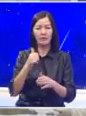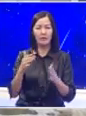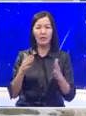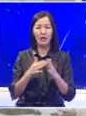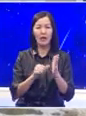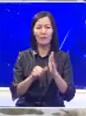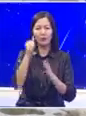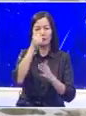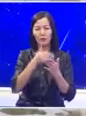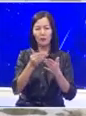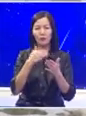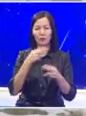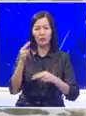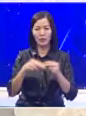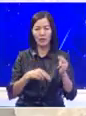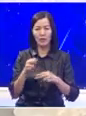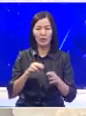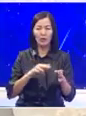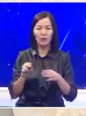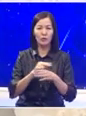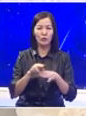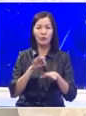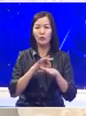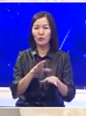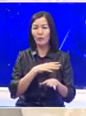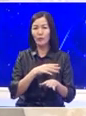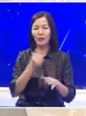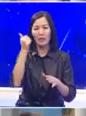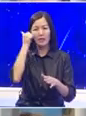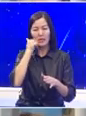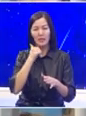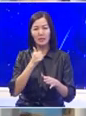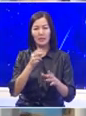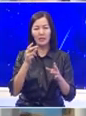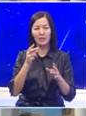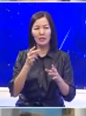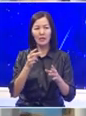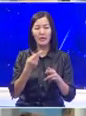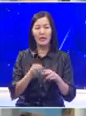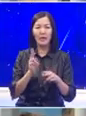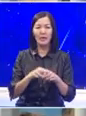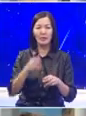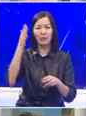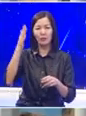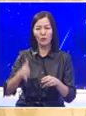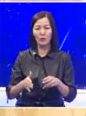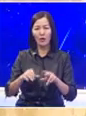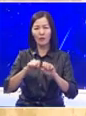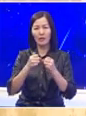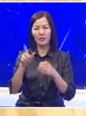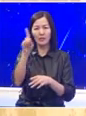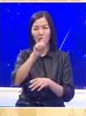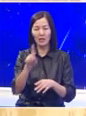бұрын салынып, бірде бір жөндеу жүргізілмеген. Бүгінде апатты күйге жеткен. Әсіресе мына үй қабырғалары жарылған. Пәтерде